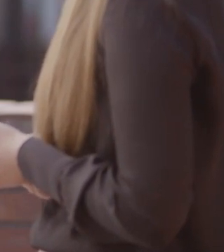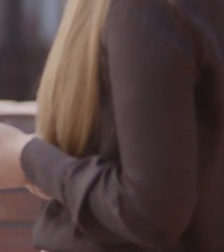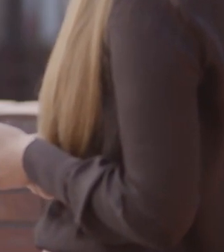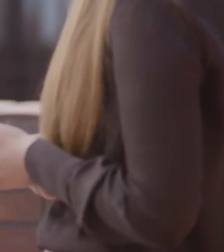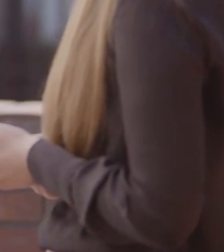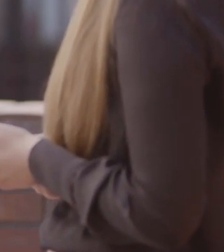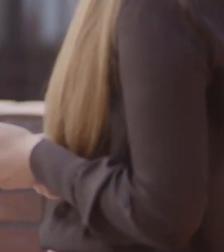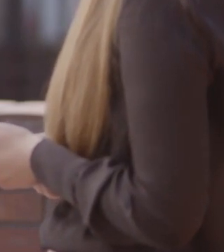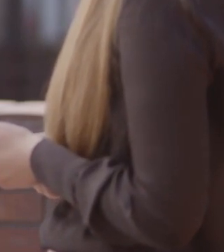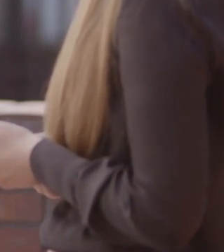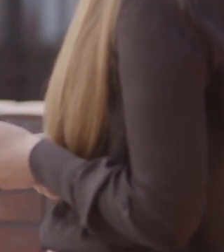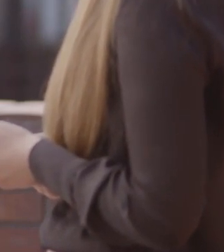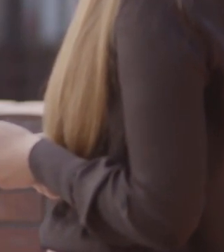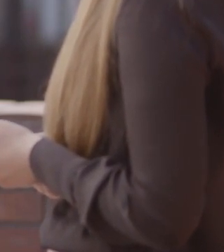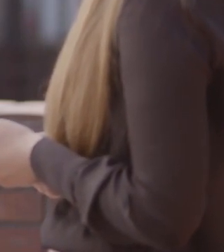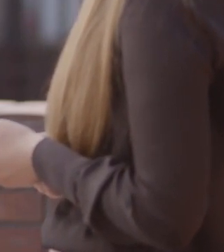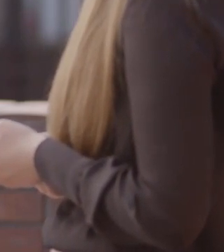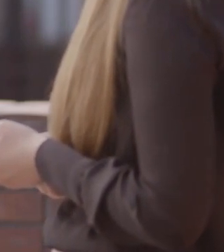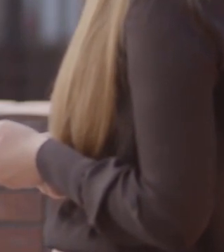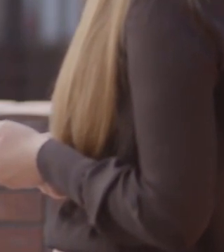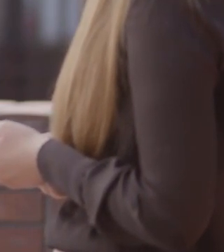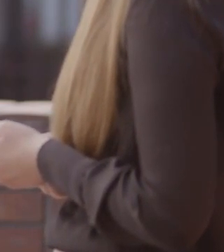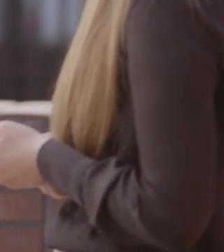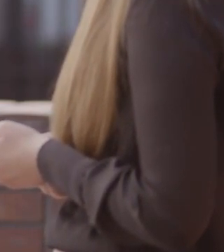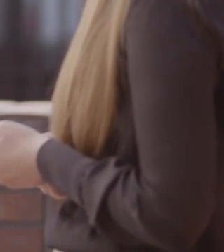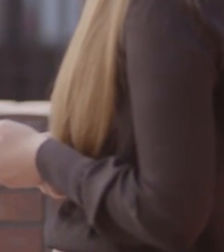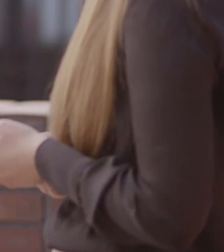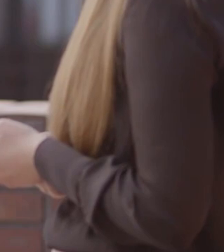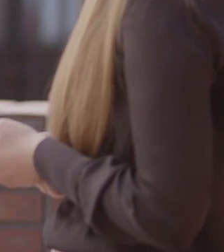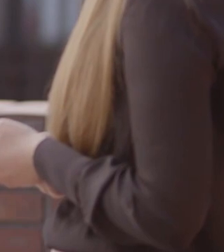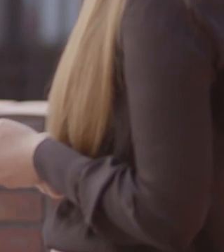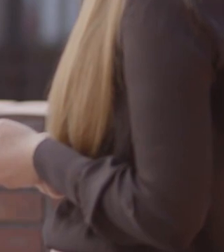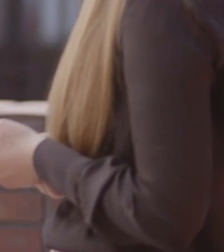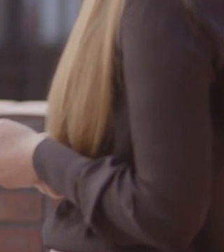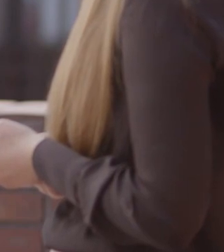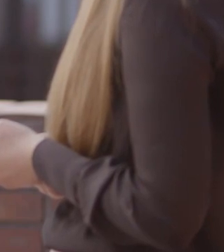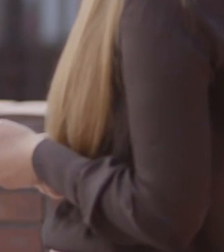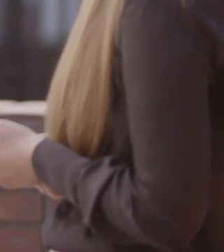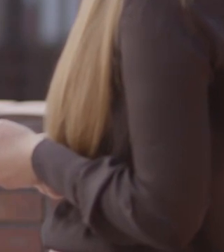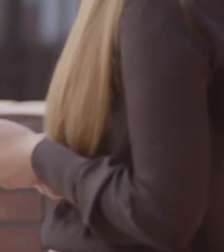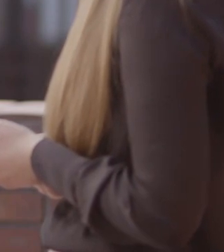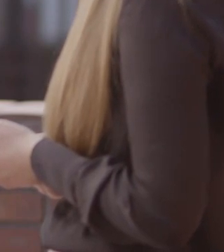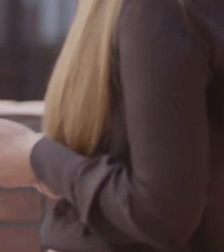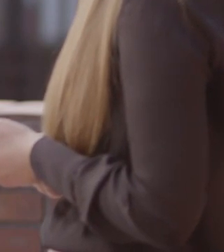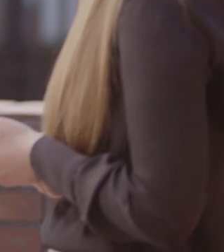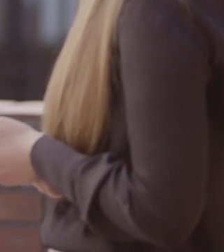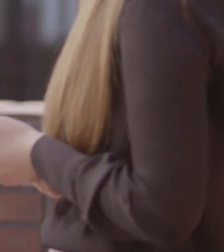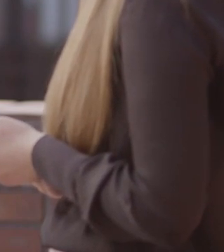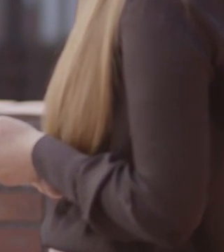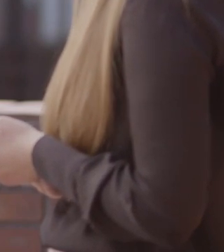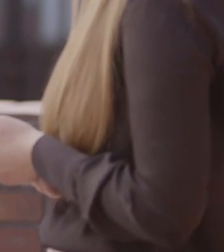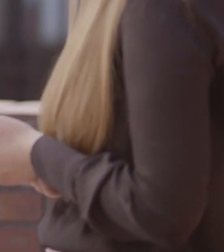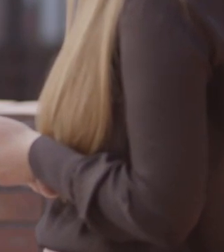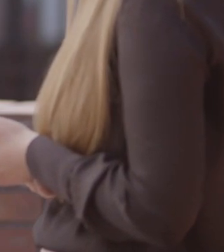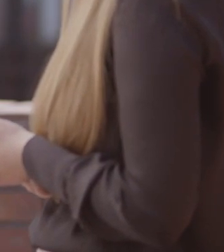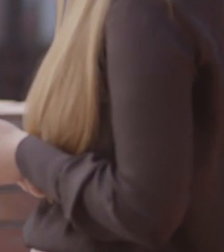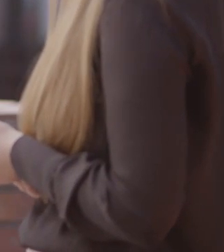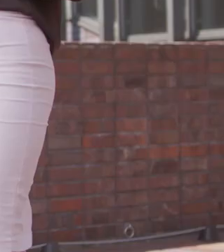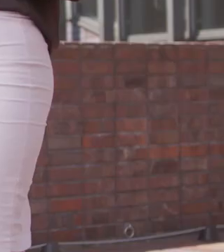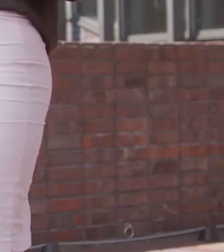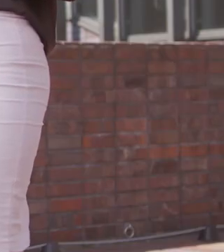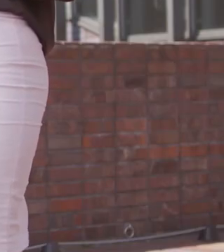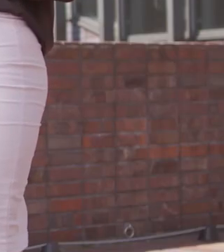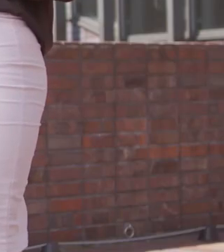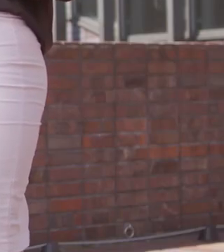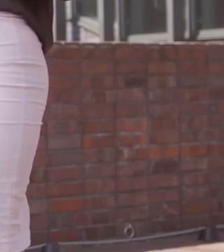ludzi, możliwości spróbowania wielu ról zawodowych jest między innymi właśnie działalność kół naukowych oraz